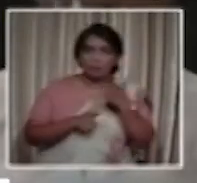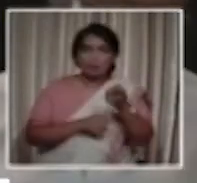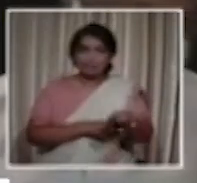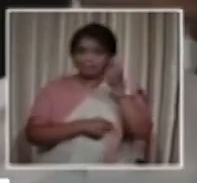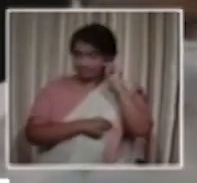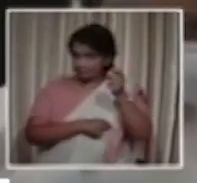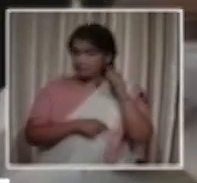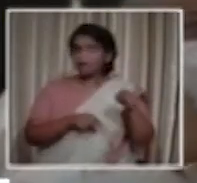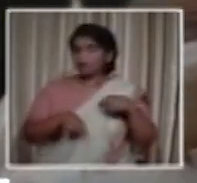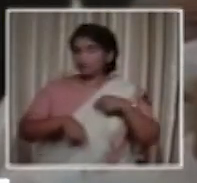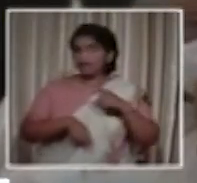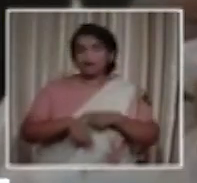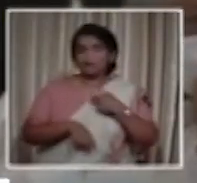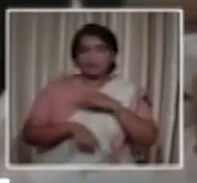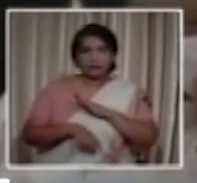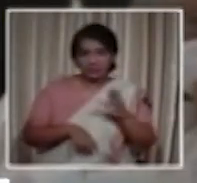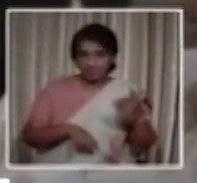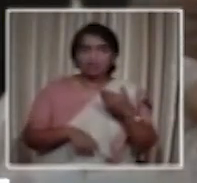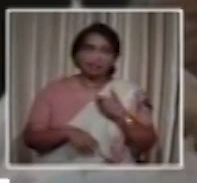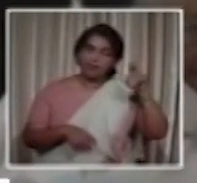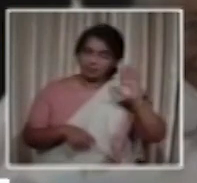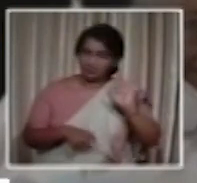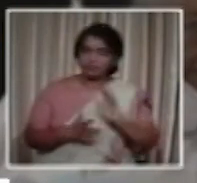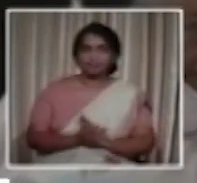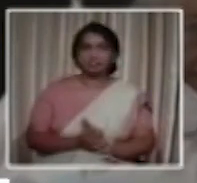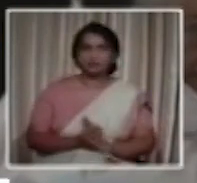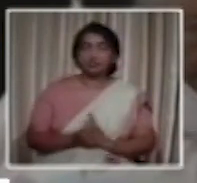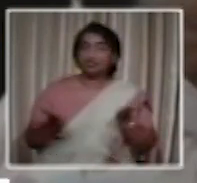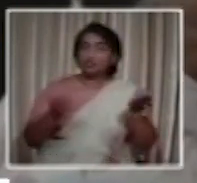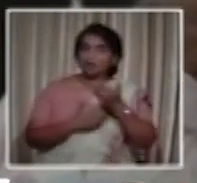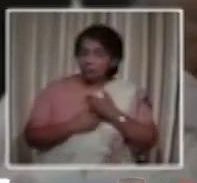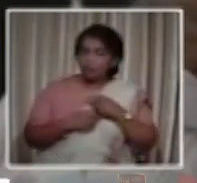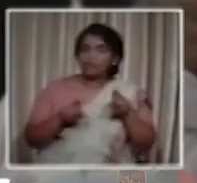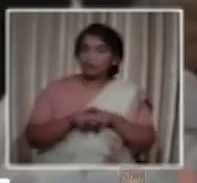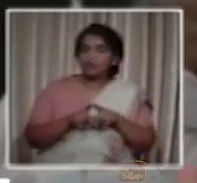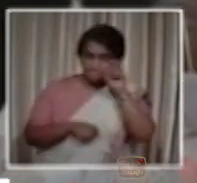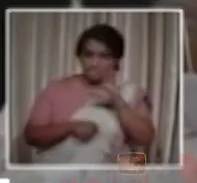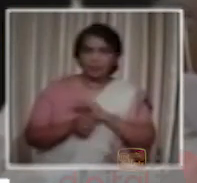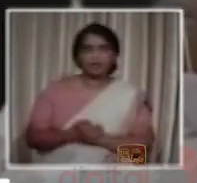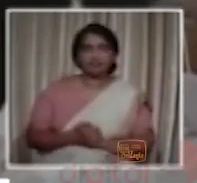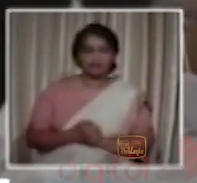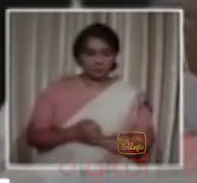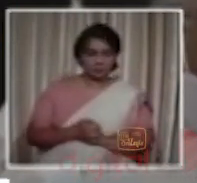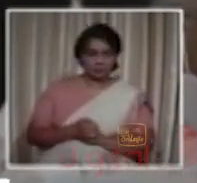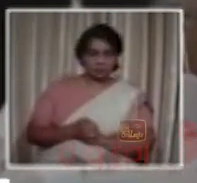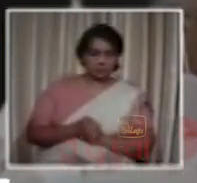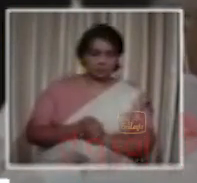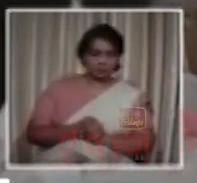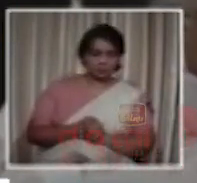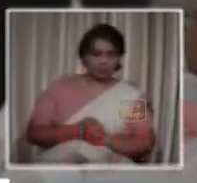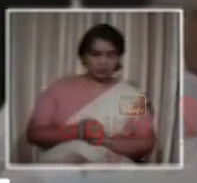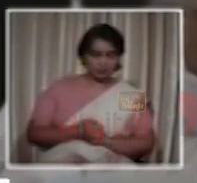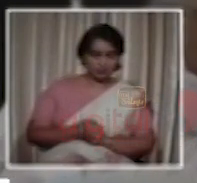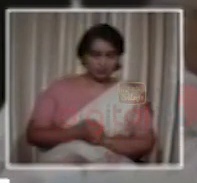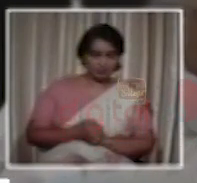බාලුවාන මේ අවස්ථාවක් නොවේ කියලයි මා විශ්වාස කරන්නේ. අපි හැම දිනම ගැන ජනතාව බලා සිටිනවා. කවුද අවංකව රටට ආදරය